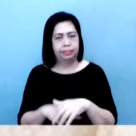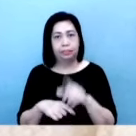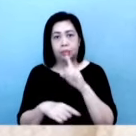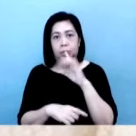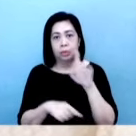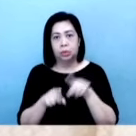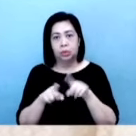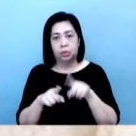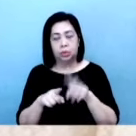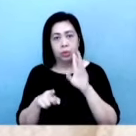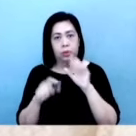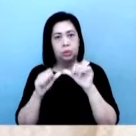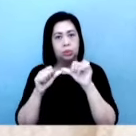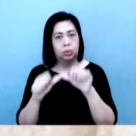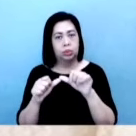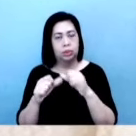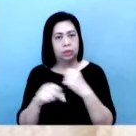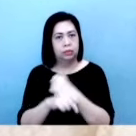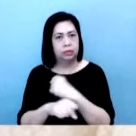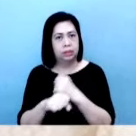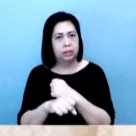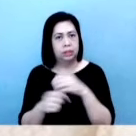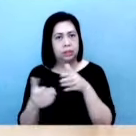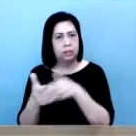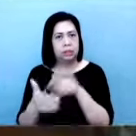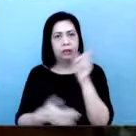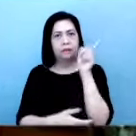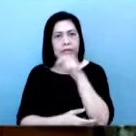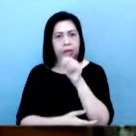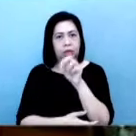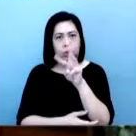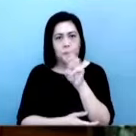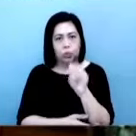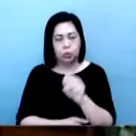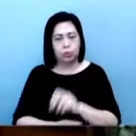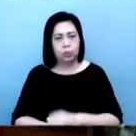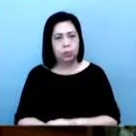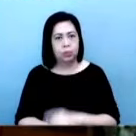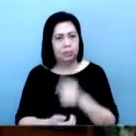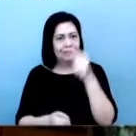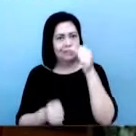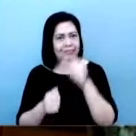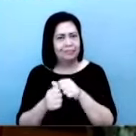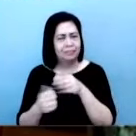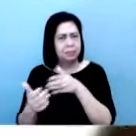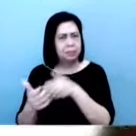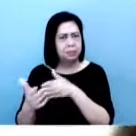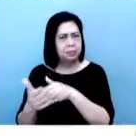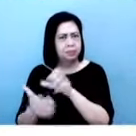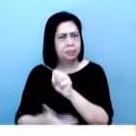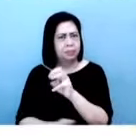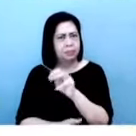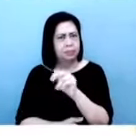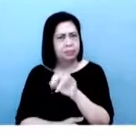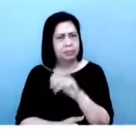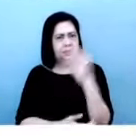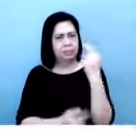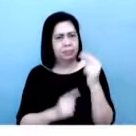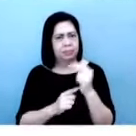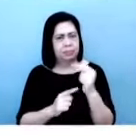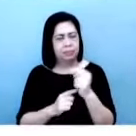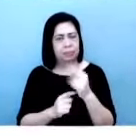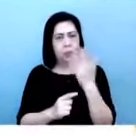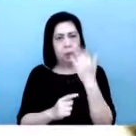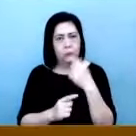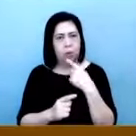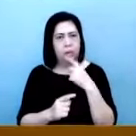ipagpapatuloy nila ang paglaban sa fake news at disinformation matatandaang ginisa sa camara ang smni nitong Nobyembre dahil sa an